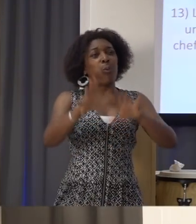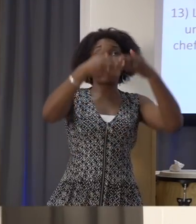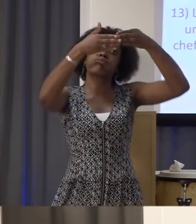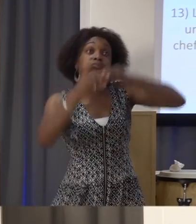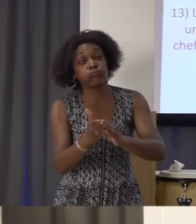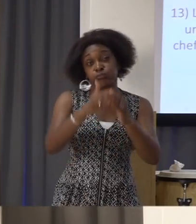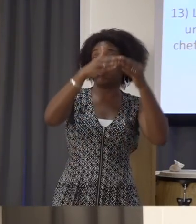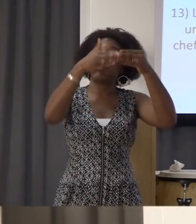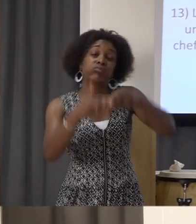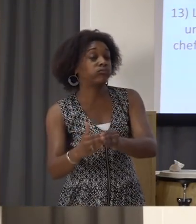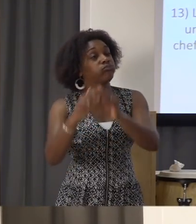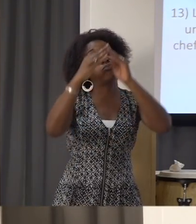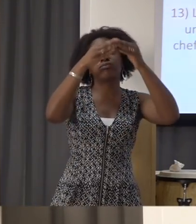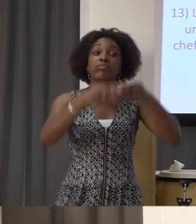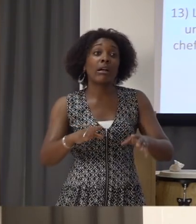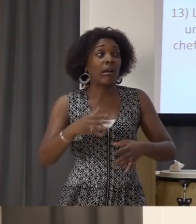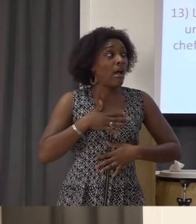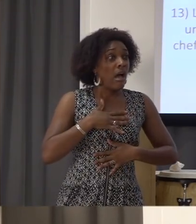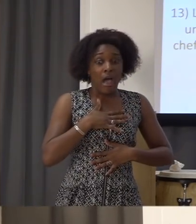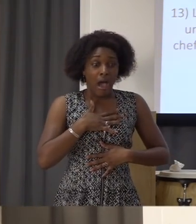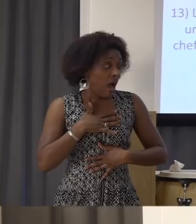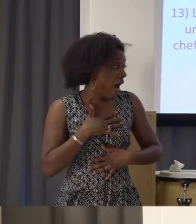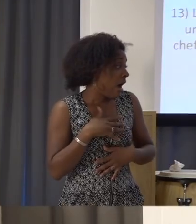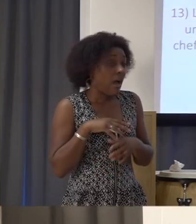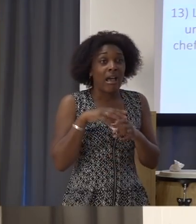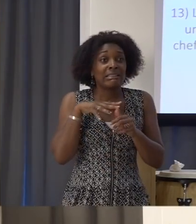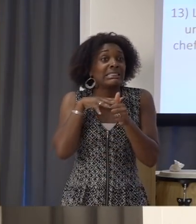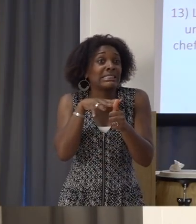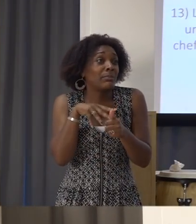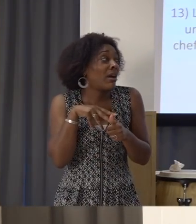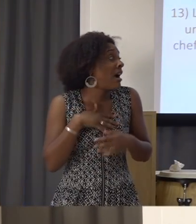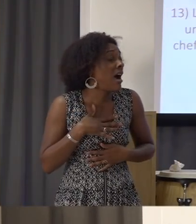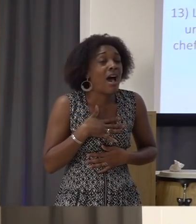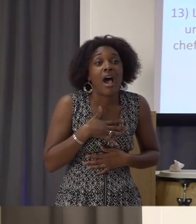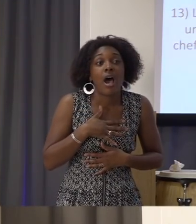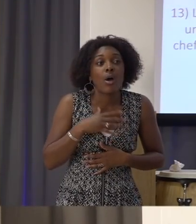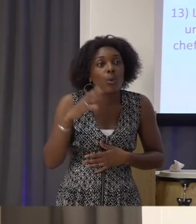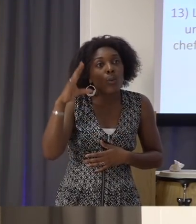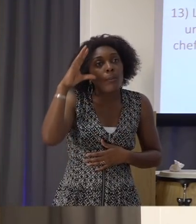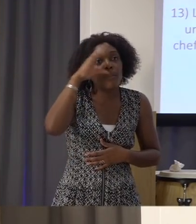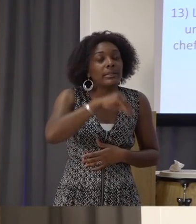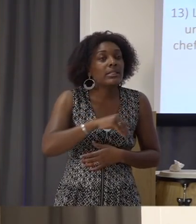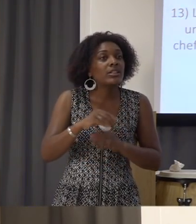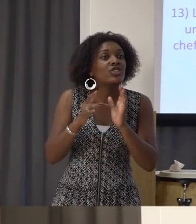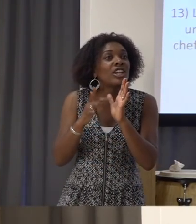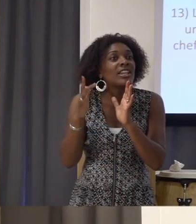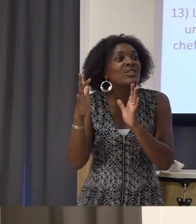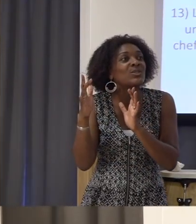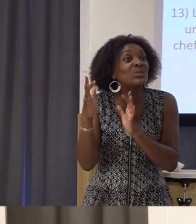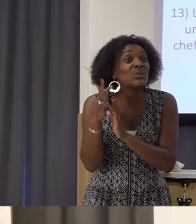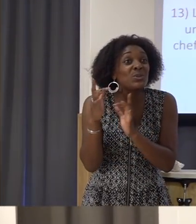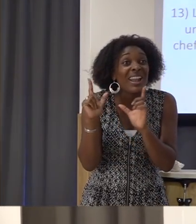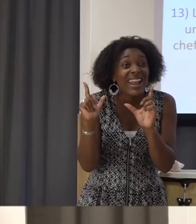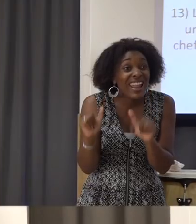soulevaient. Les disciples étaient en panique. Ils avaient oublié que Jésus-Christ était